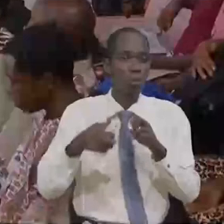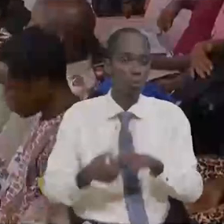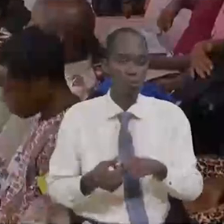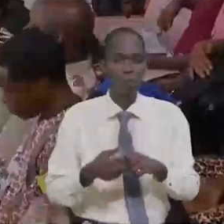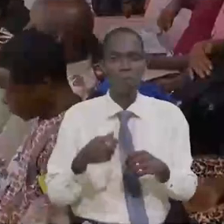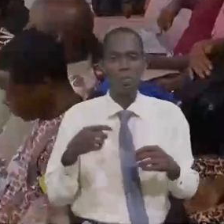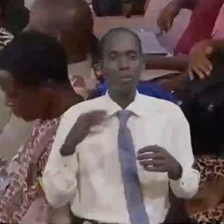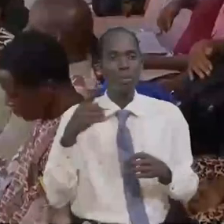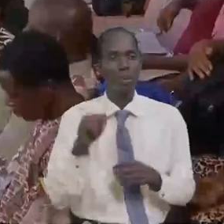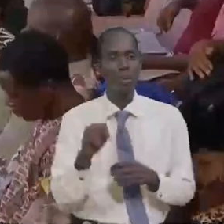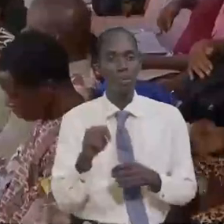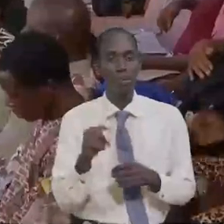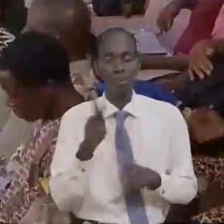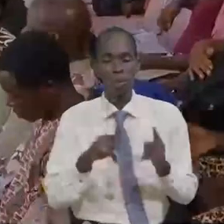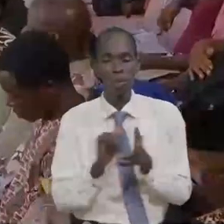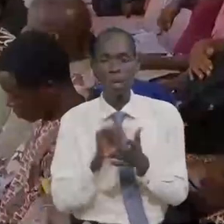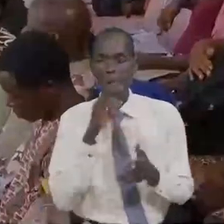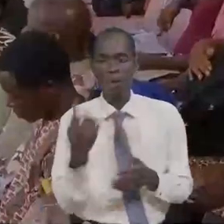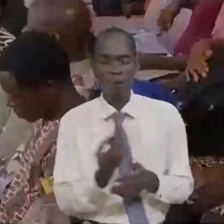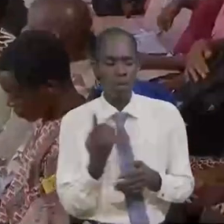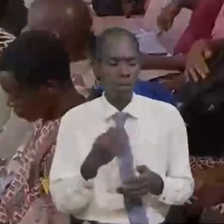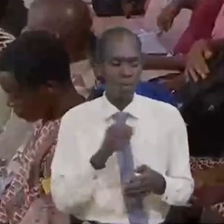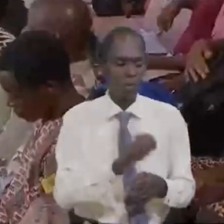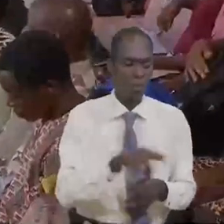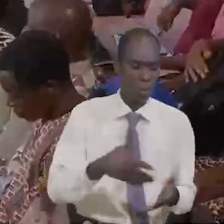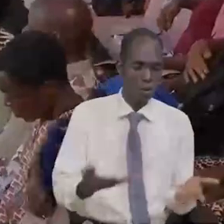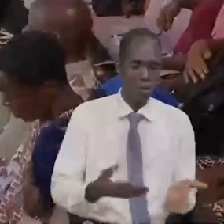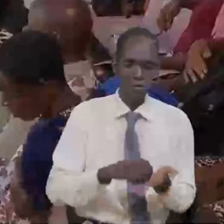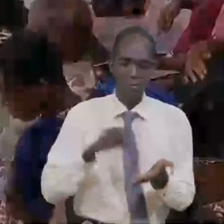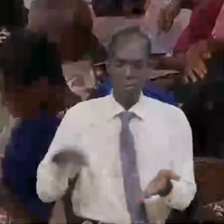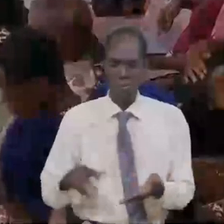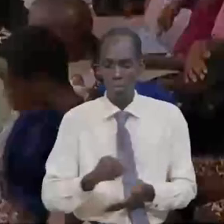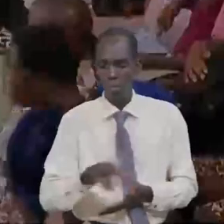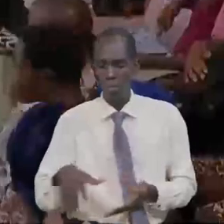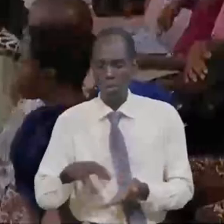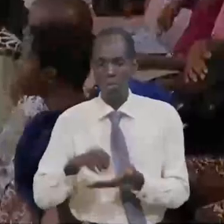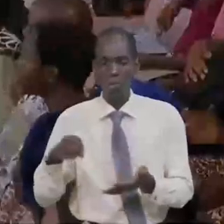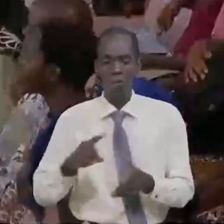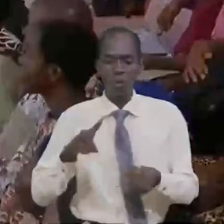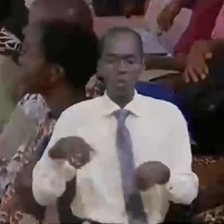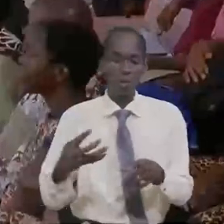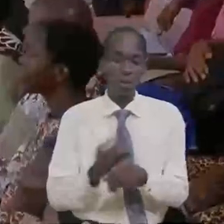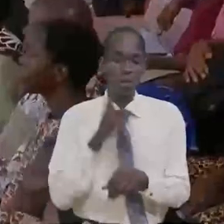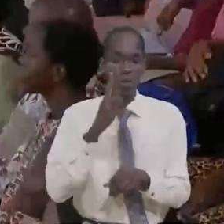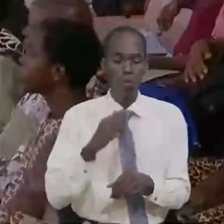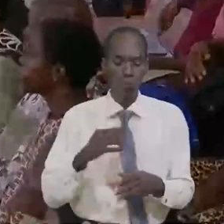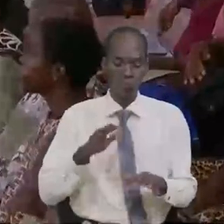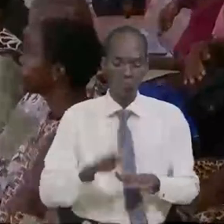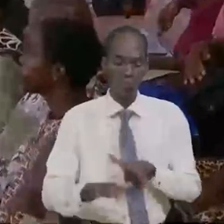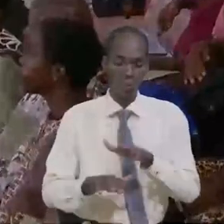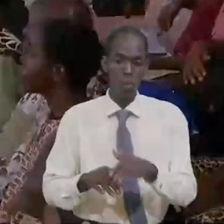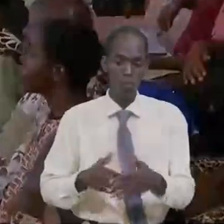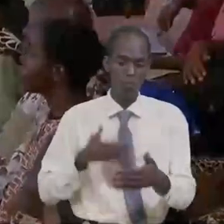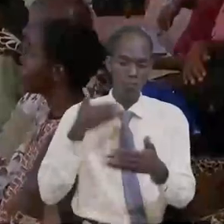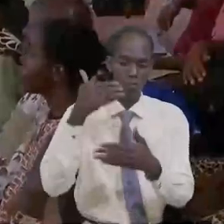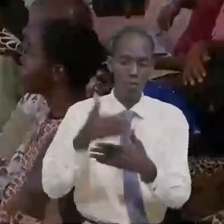ceux qui il faut un pas en avant et font deux pas en arrière et ils font deux trois pas en avant